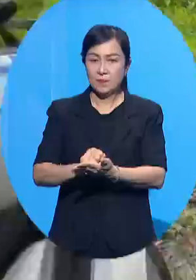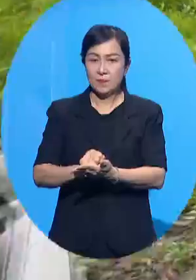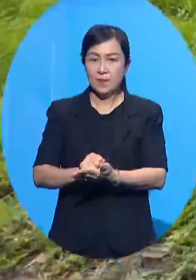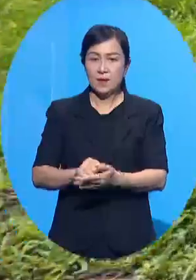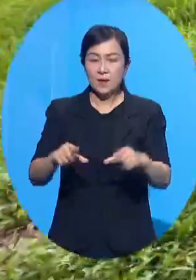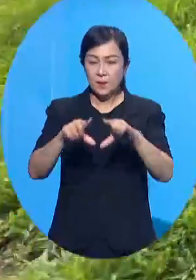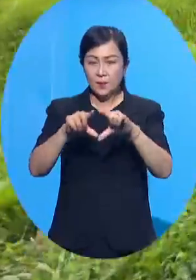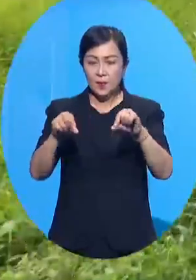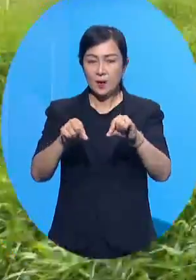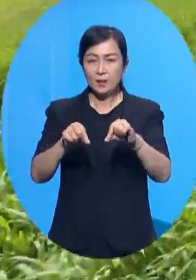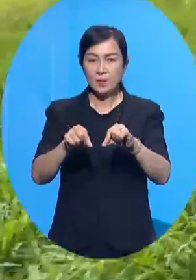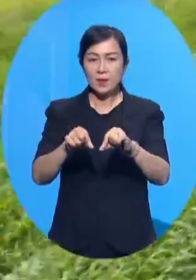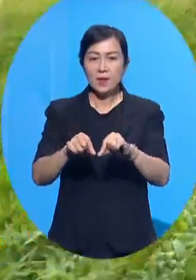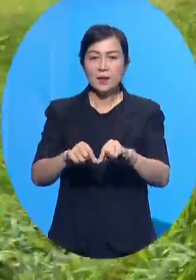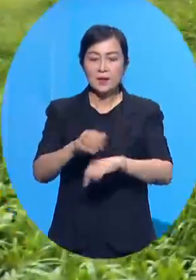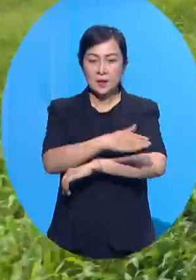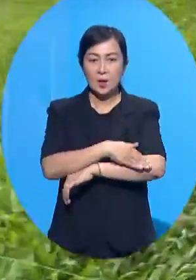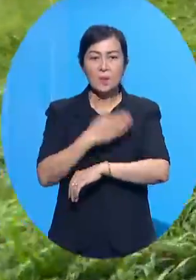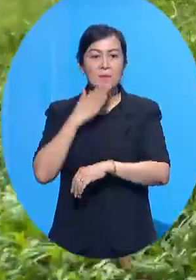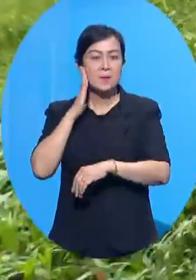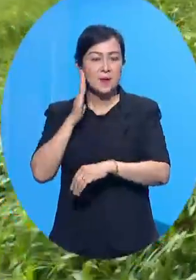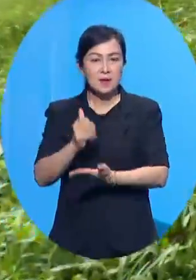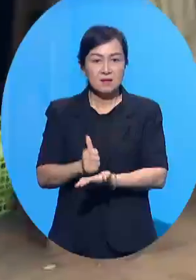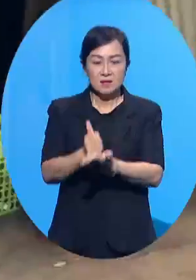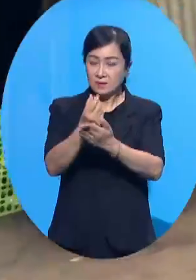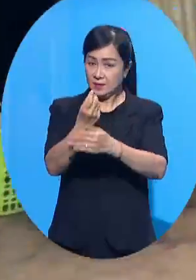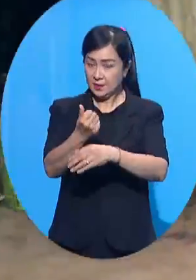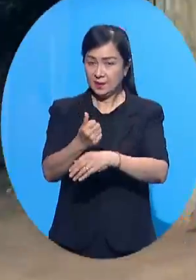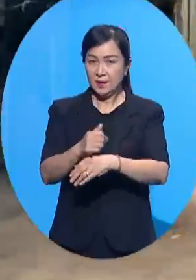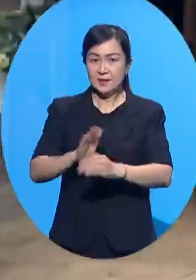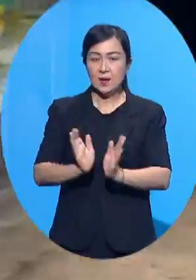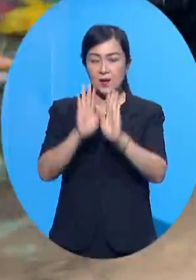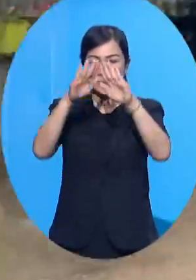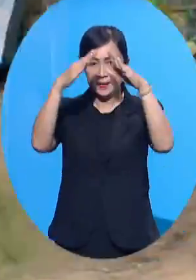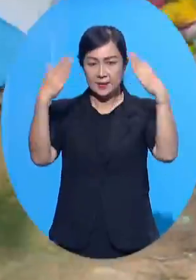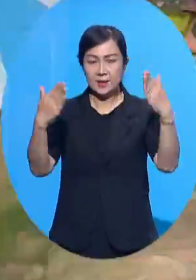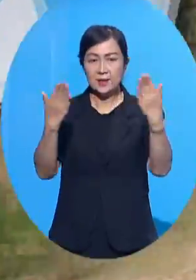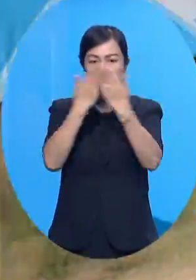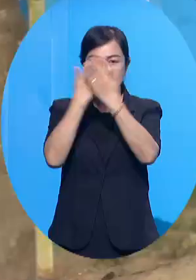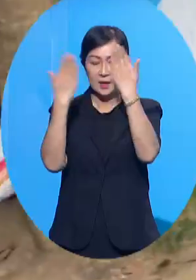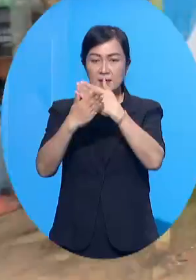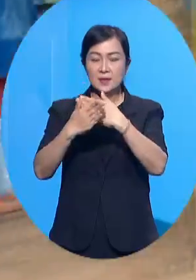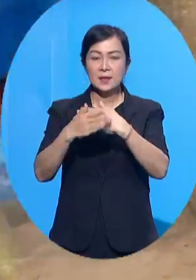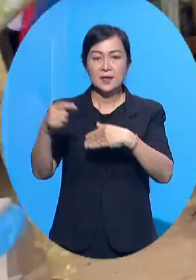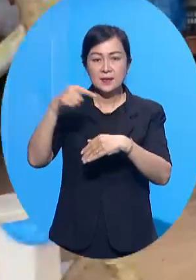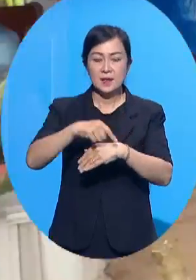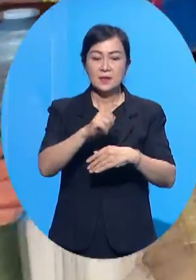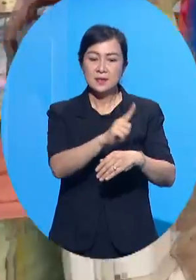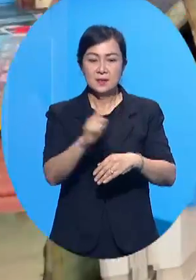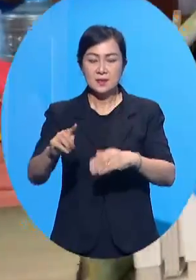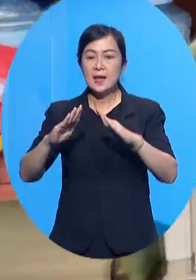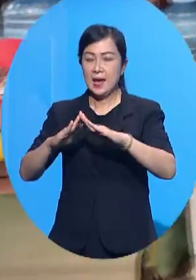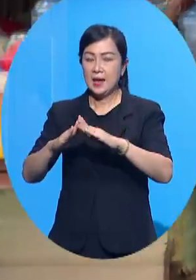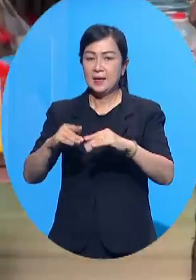voucher và chương trình B to coons để hỗ trợ phụ huynh tối ưu hóa chi phí sau buổi lễ khai giảng đại diện di động việc cũng đến tận nhà để thăm